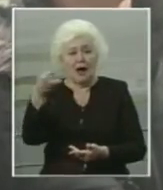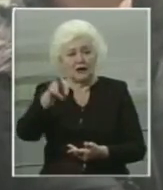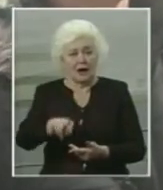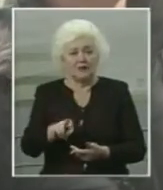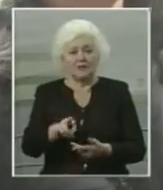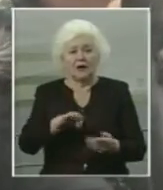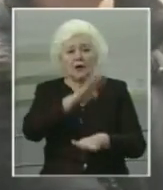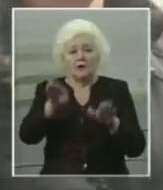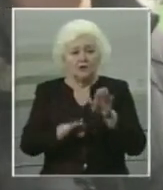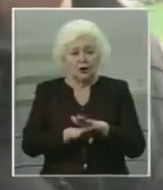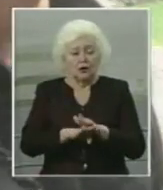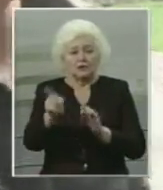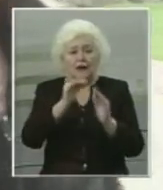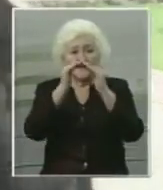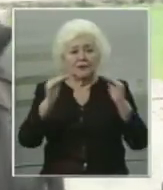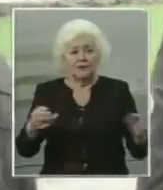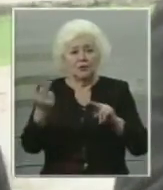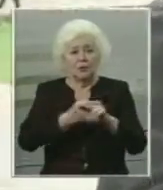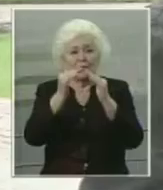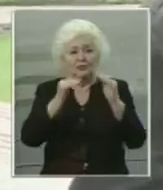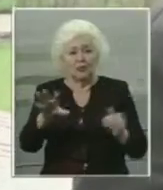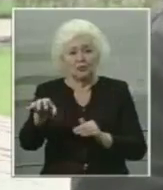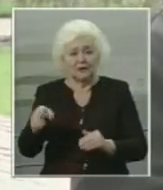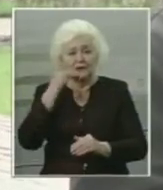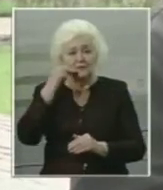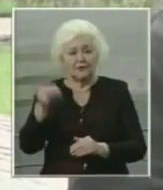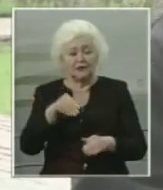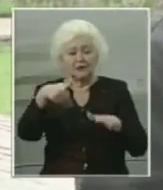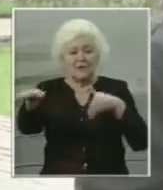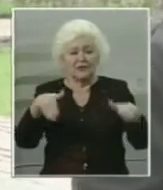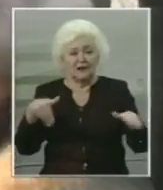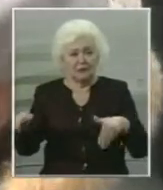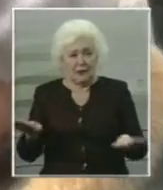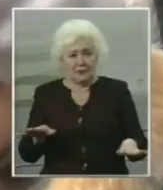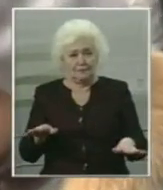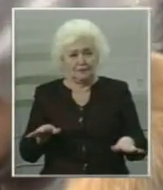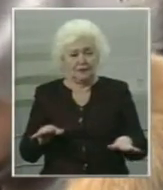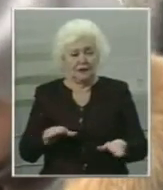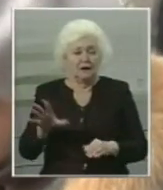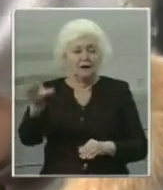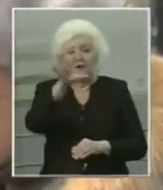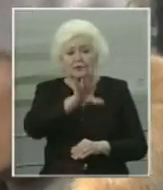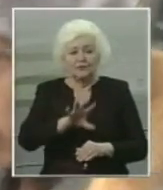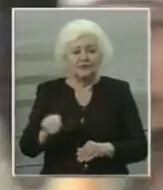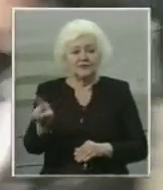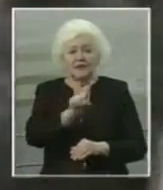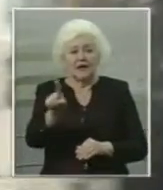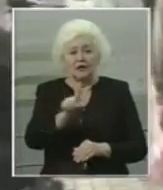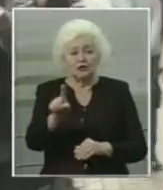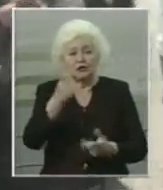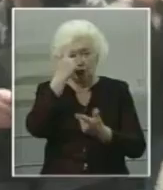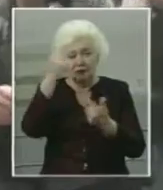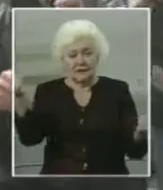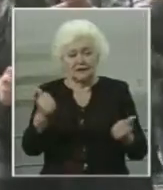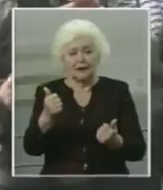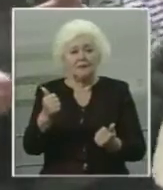якому підпорядковується притулок для бездомних тварин, звинувачення відкидає. Все, що заявлено сьогодні Барановською і